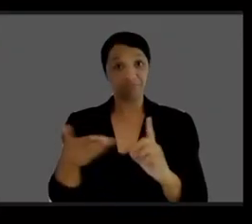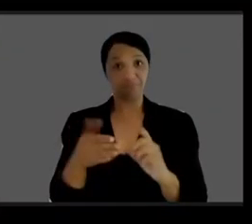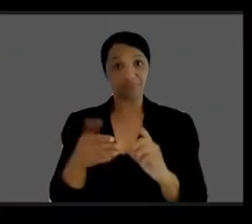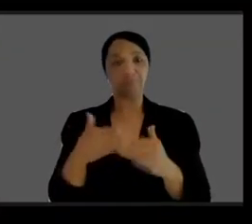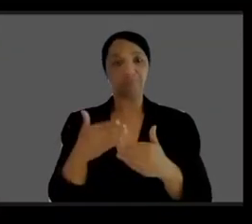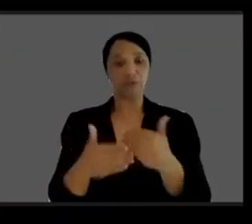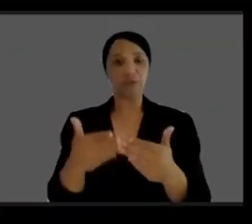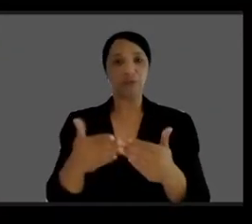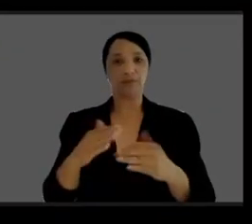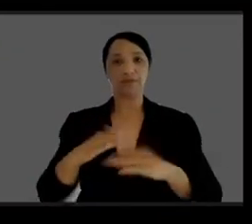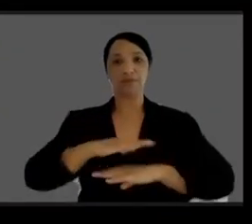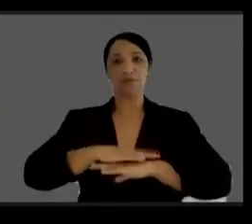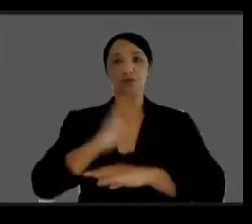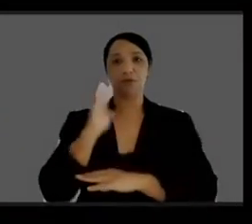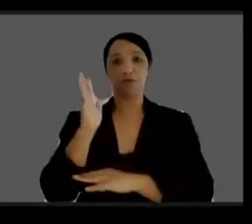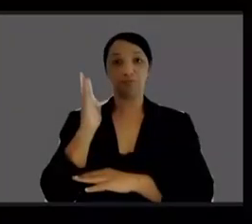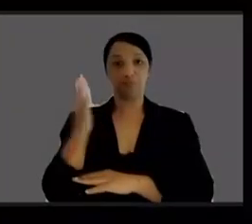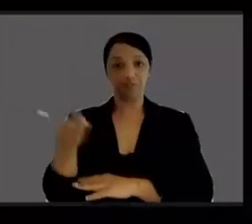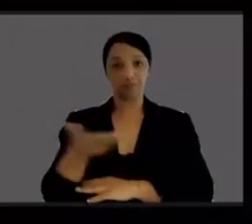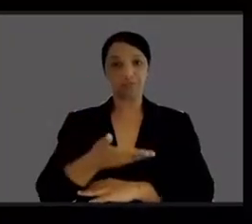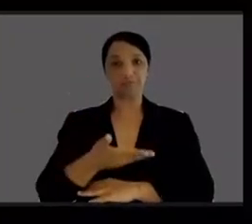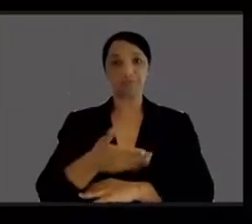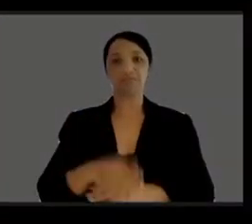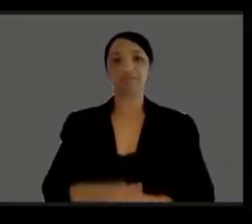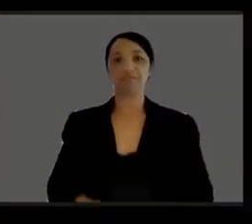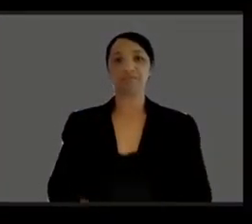副秘书长到讲台这边来。